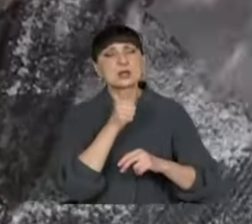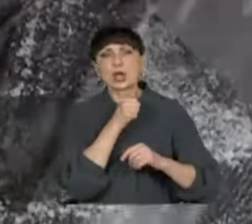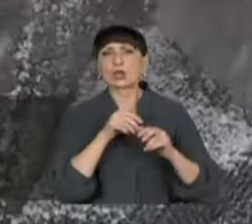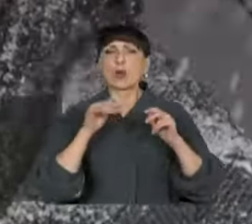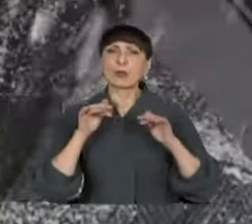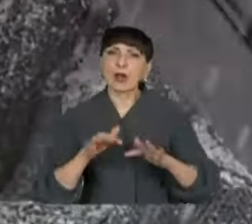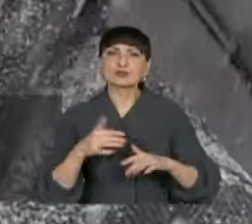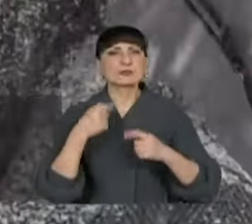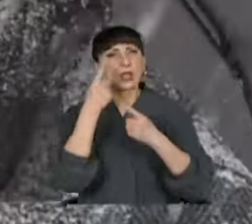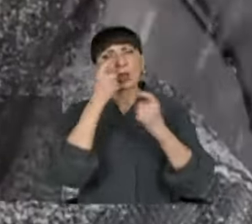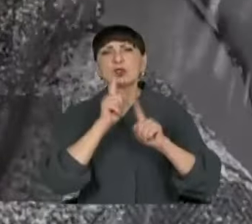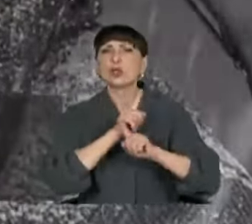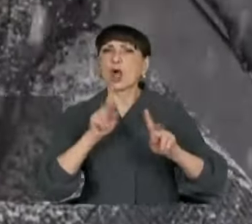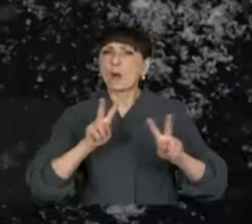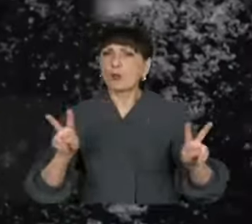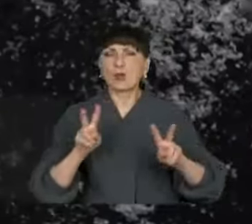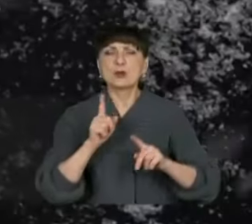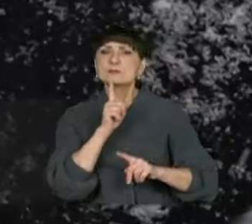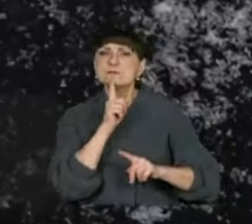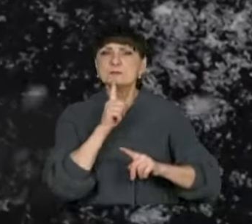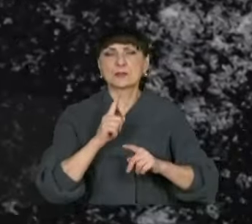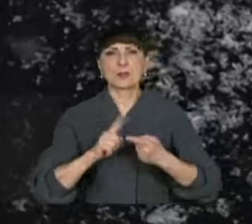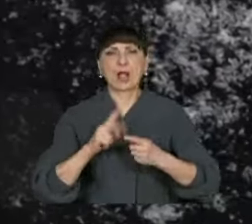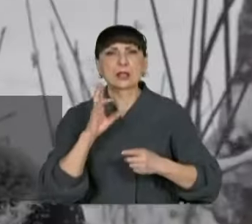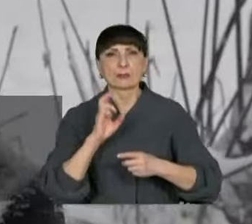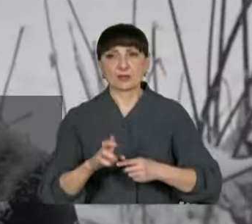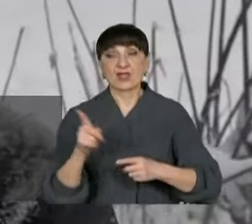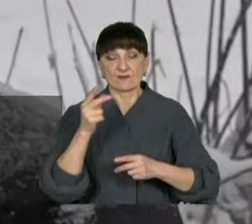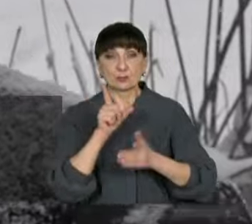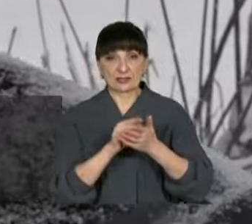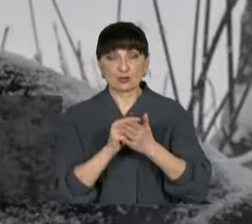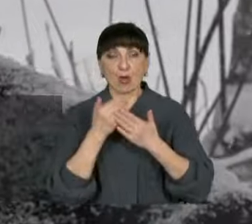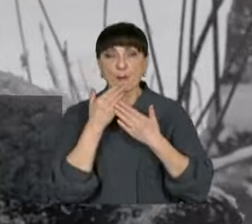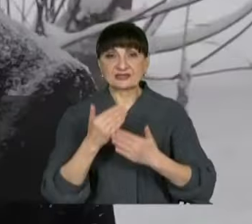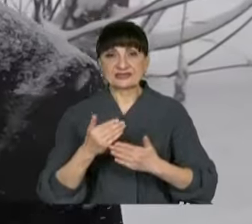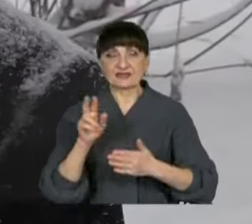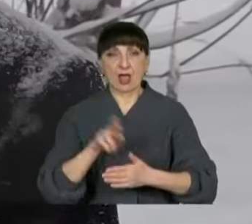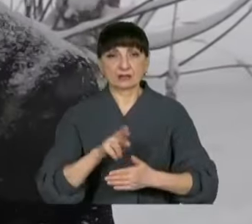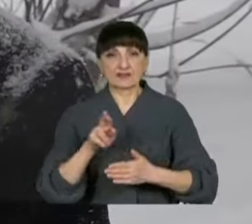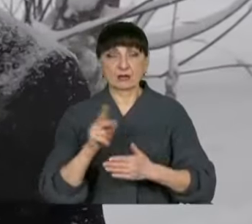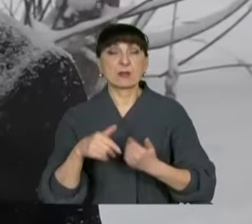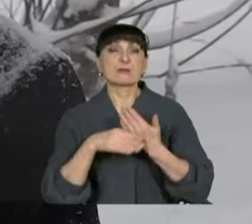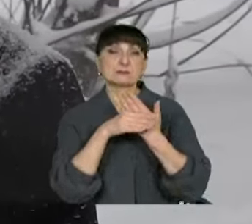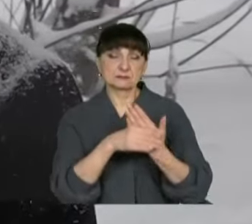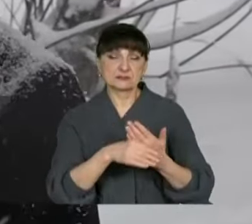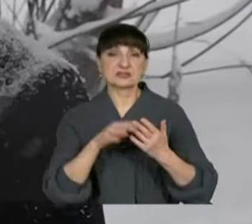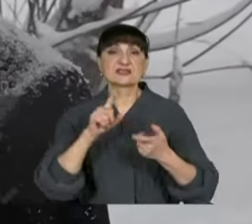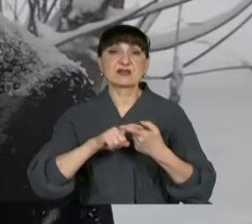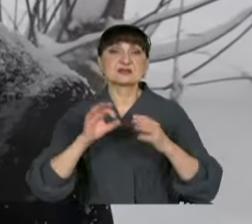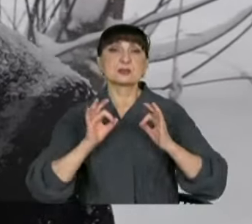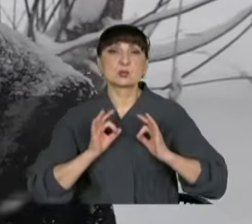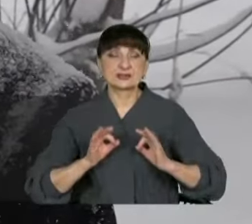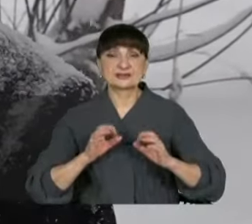операция, чтобы я никому ничего, потому что это по линии КНБ. Данная пенсионерка обратилась к нам в январе месяце, оказали и правовую конституционную